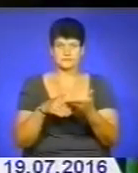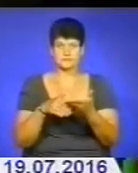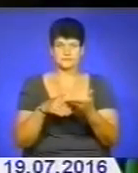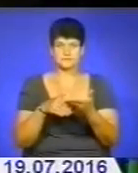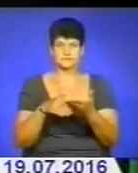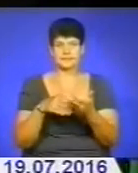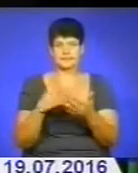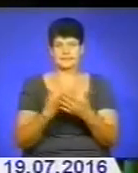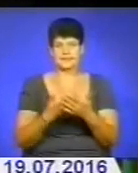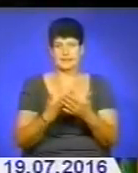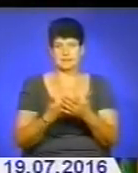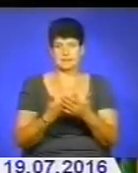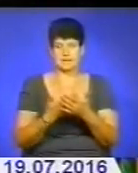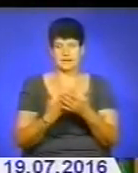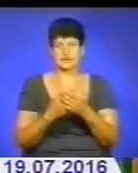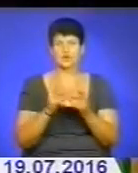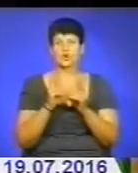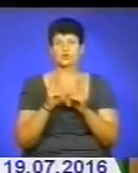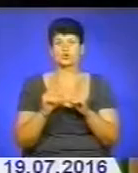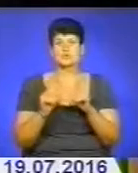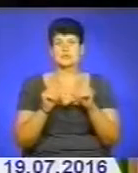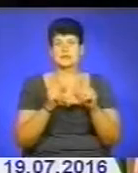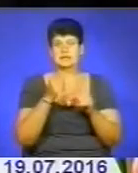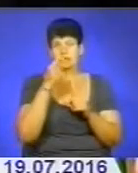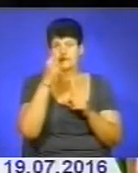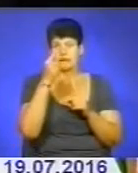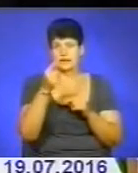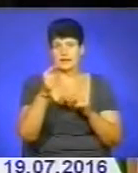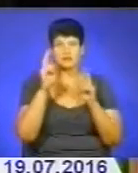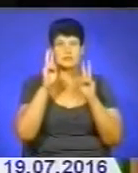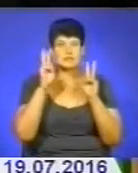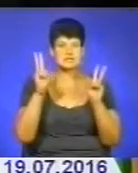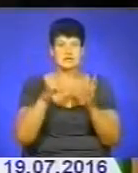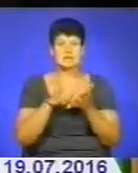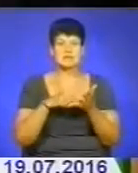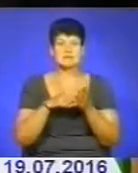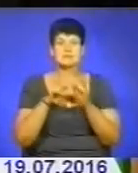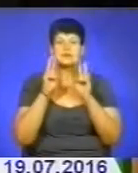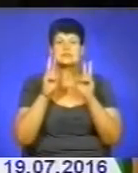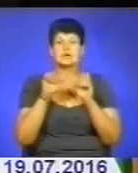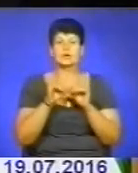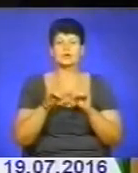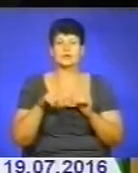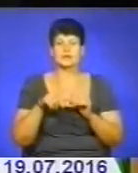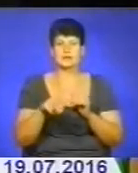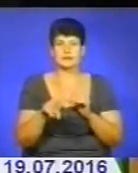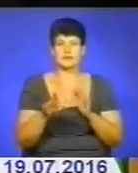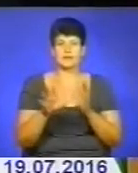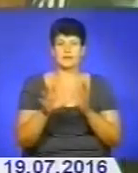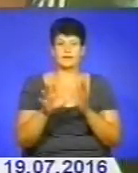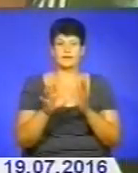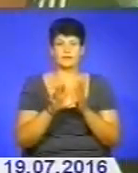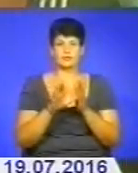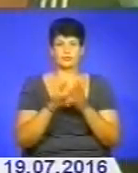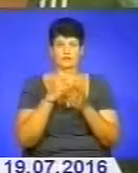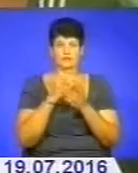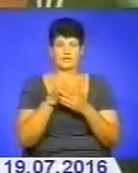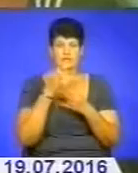Ну, наприклад, як хтось їде далеко їхати, не знає міста, не знає, куди йти. Електронний вигляд кращий.